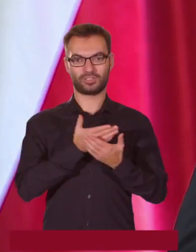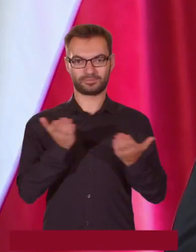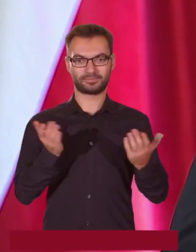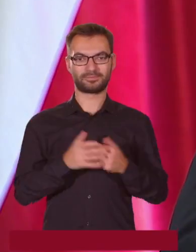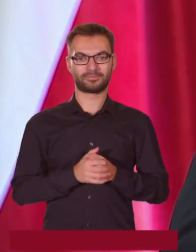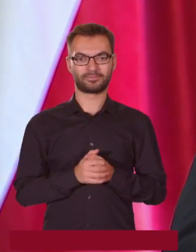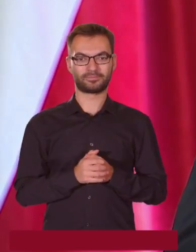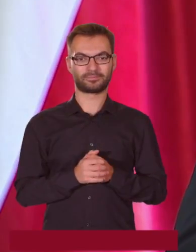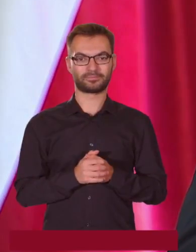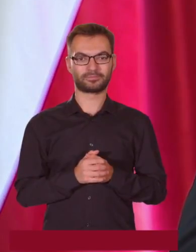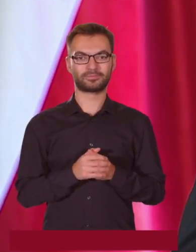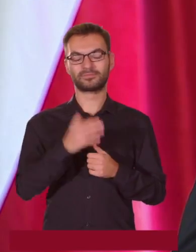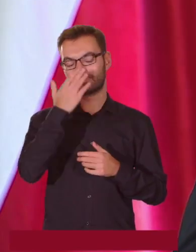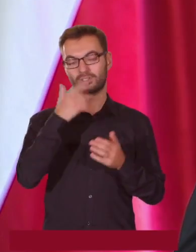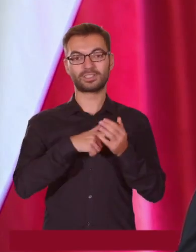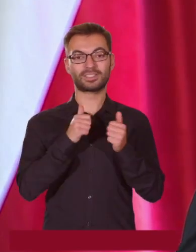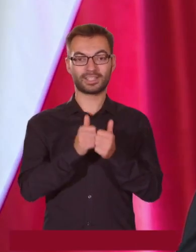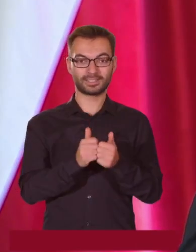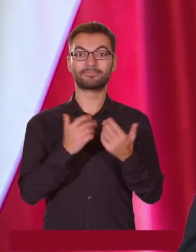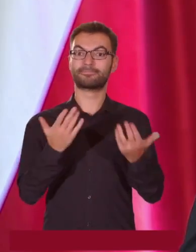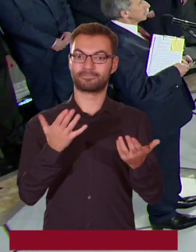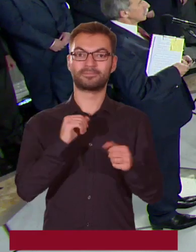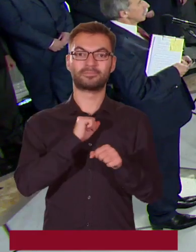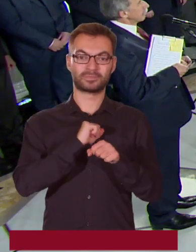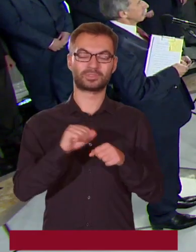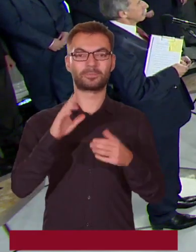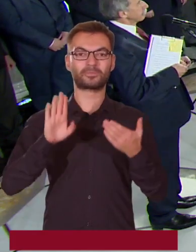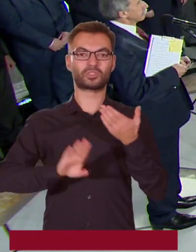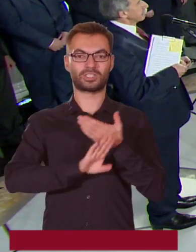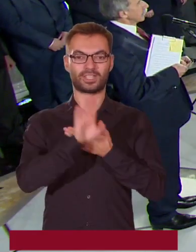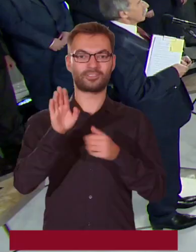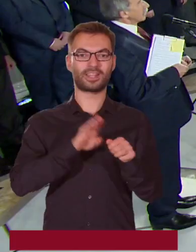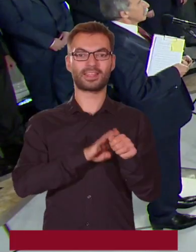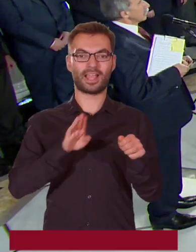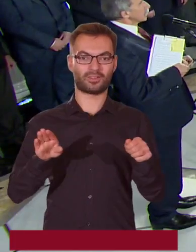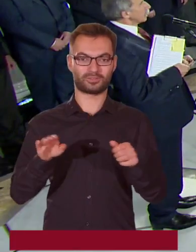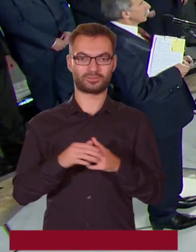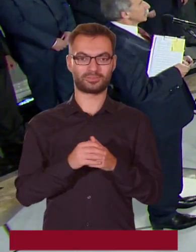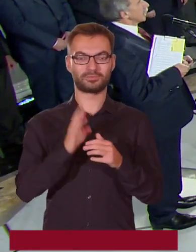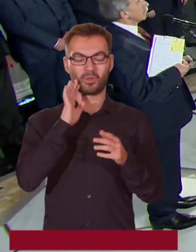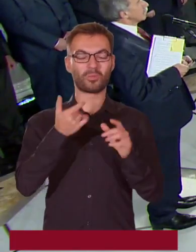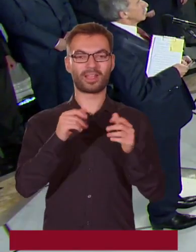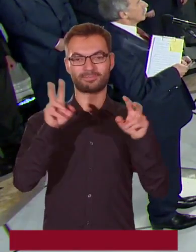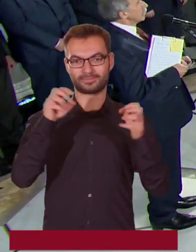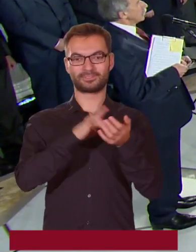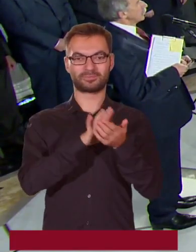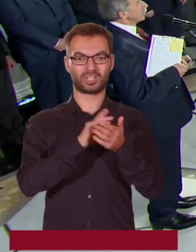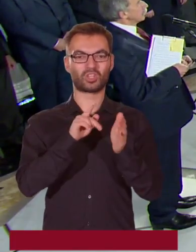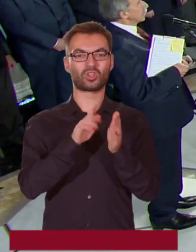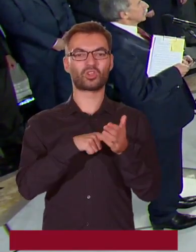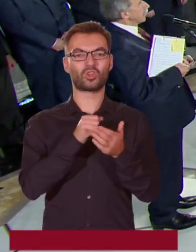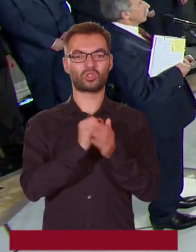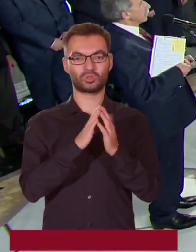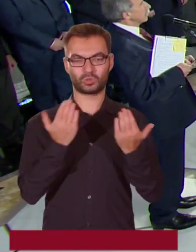bycie przedstawicielem narodu, jak mówi o tym konstytucja. To dzieło powstało w